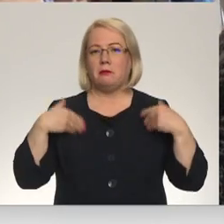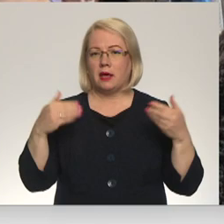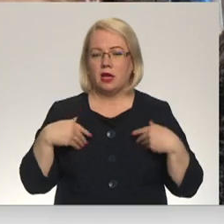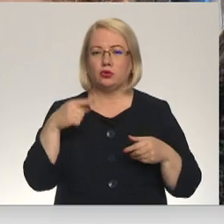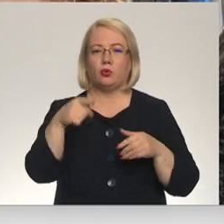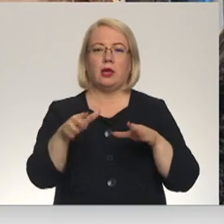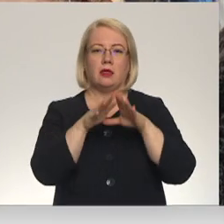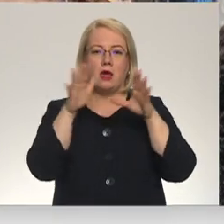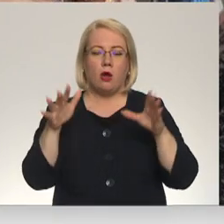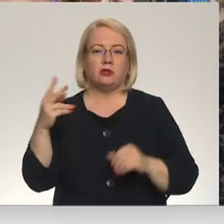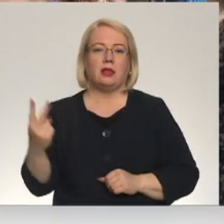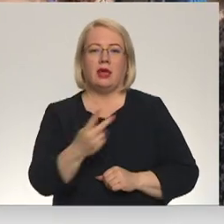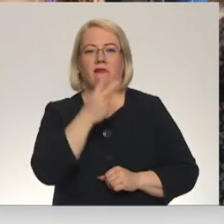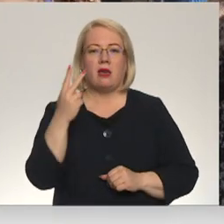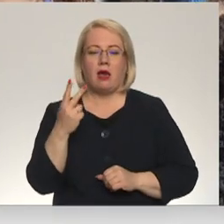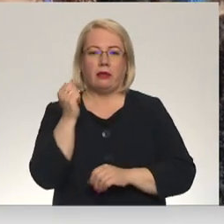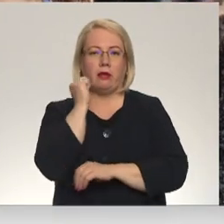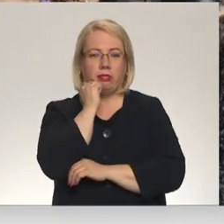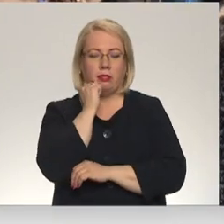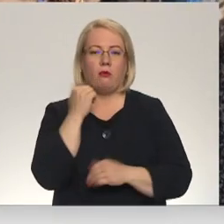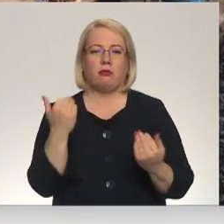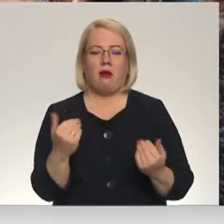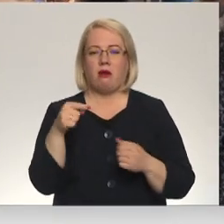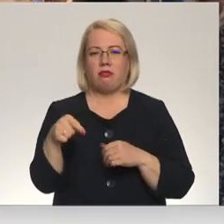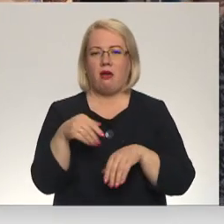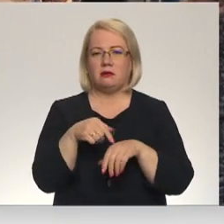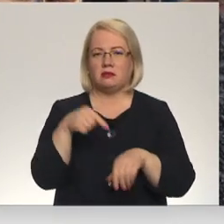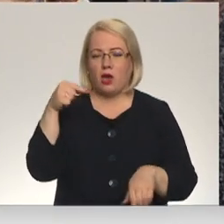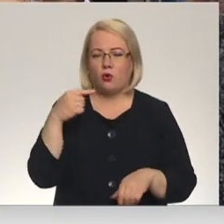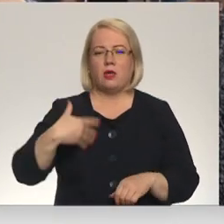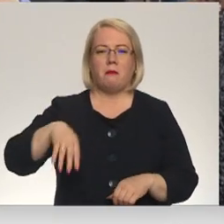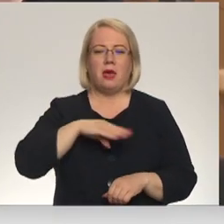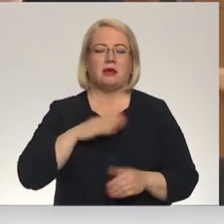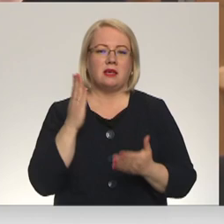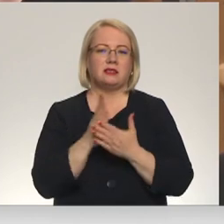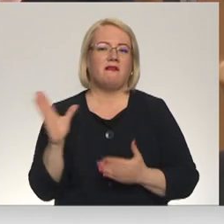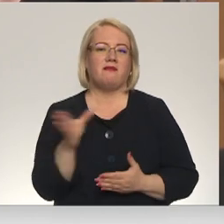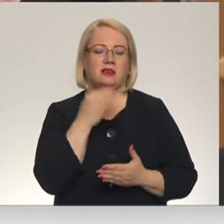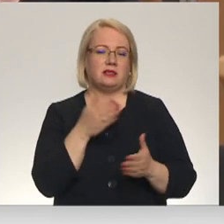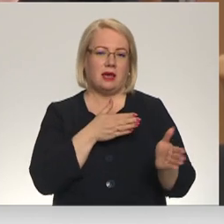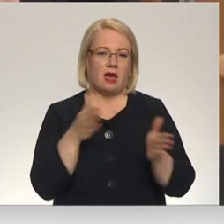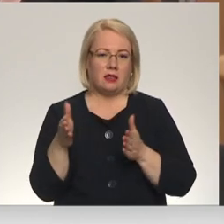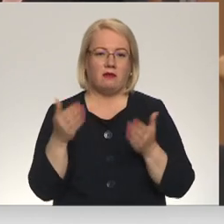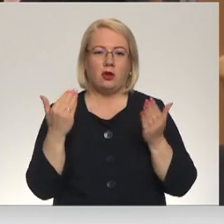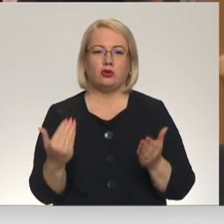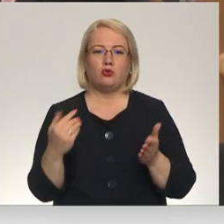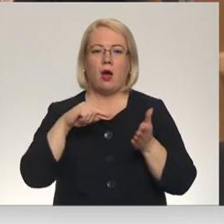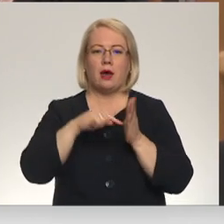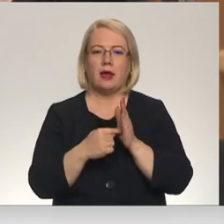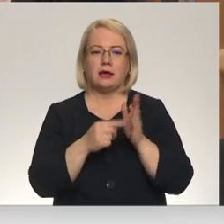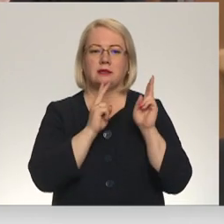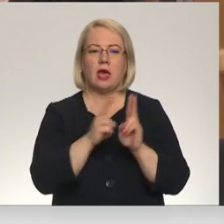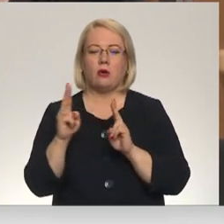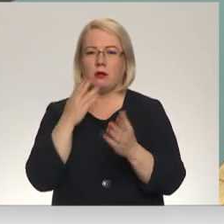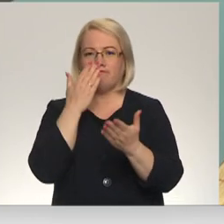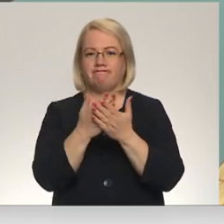daudz tagad divi gadi ir izlaists, un tas tā sajūta, un manuprāt, mēs visi esam gatavi. Arī šoreiz dejotāju sniegumu zālē